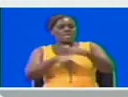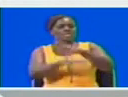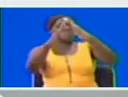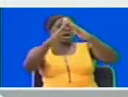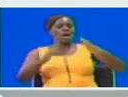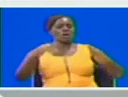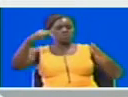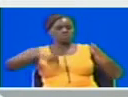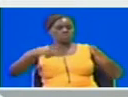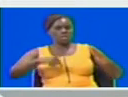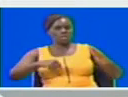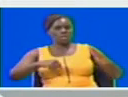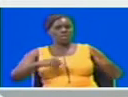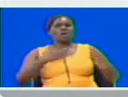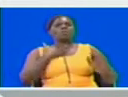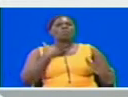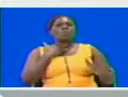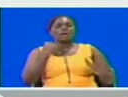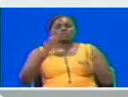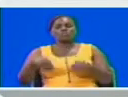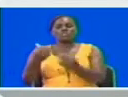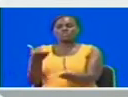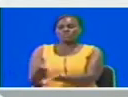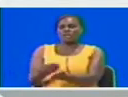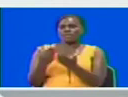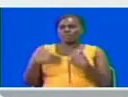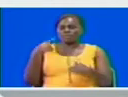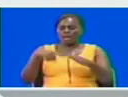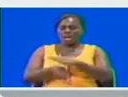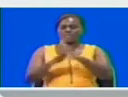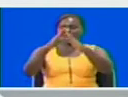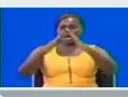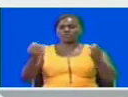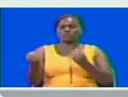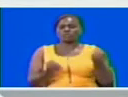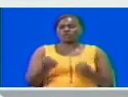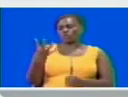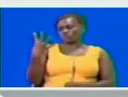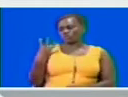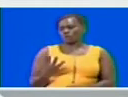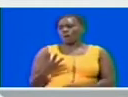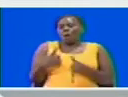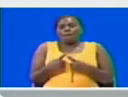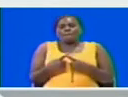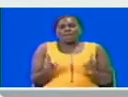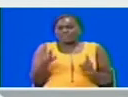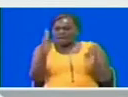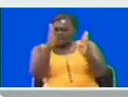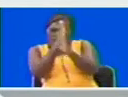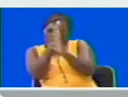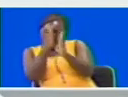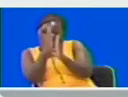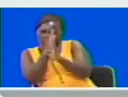kwake Mlolongo wakimtaka atoe hela. Watu hao waliingia nyumbani kwake na magari manne, ila Kalembe alijificha